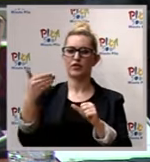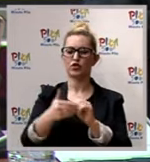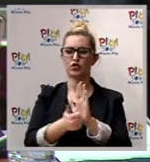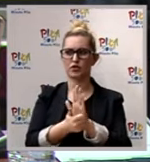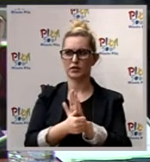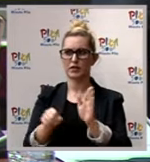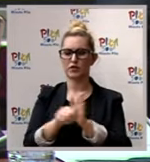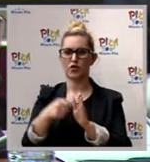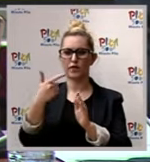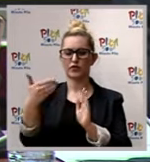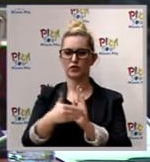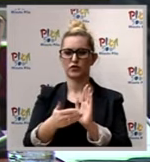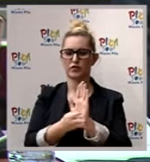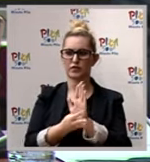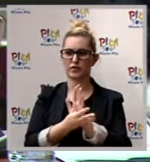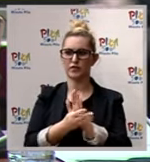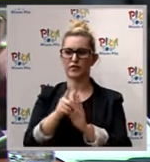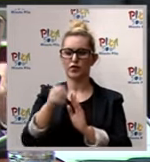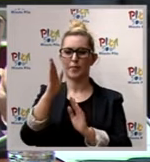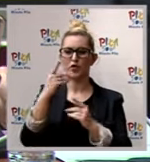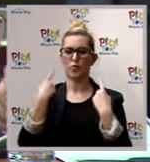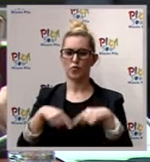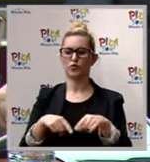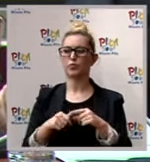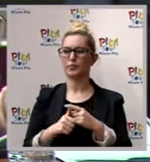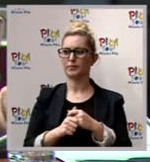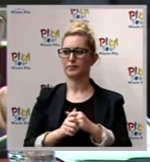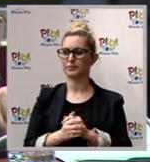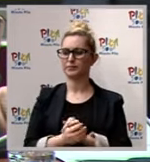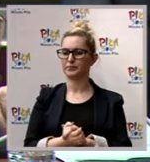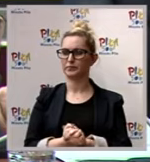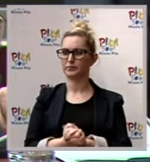2016-2019 o następujące osoby.